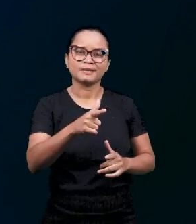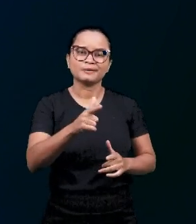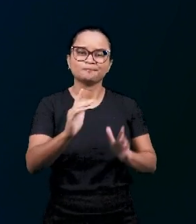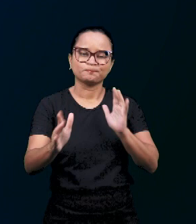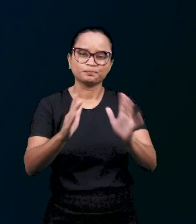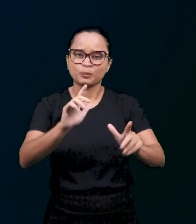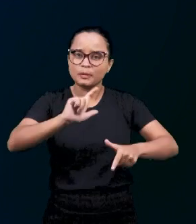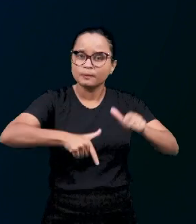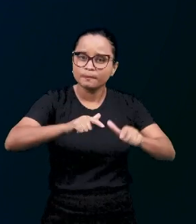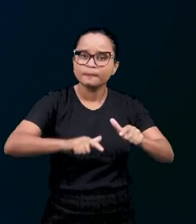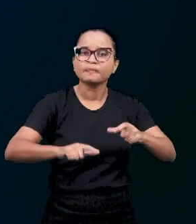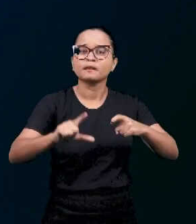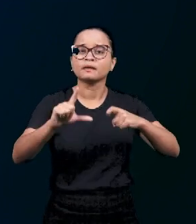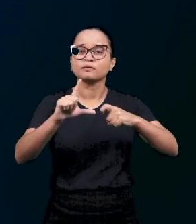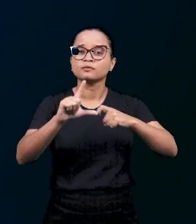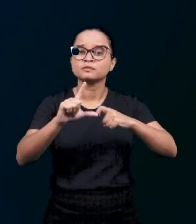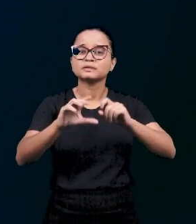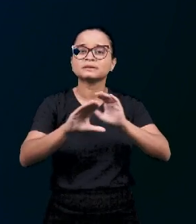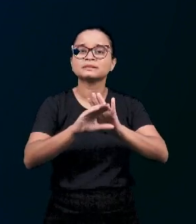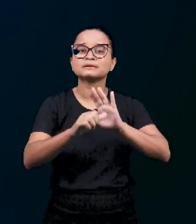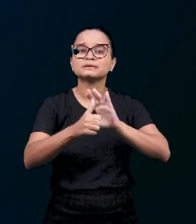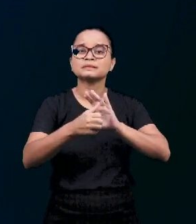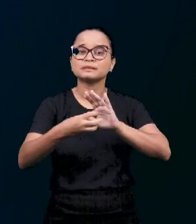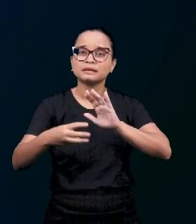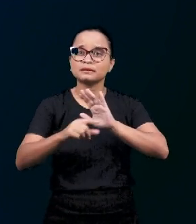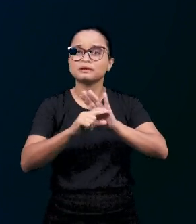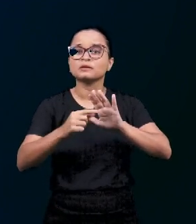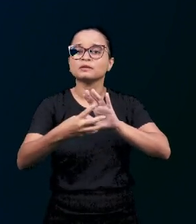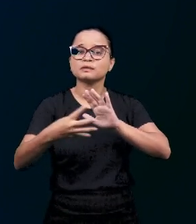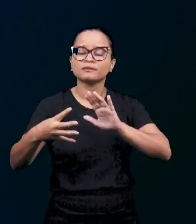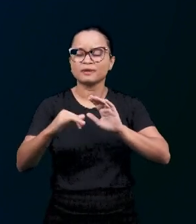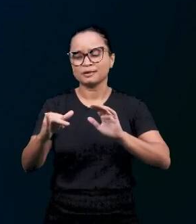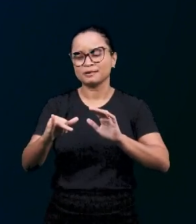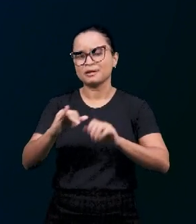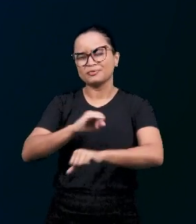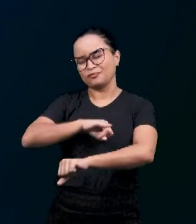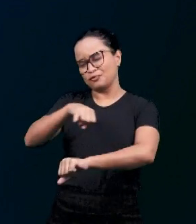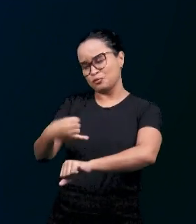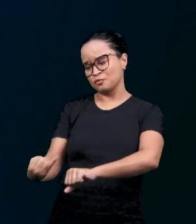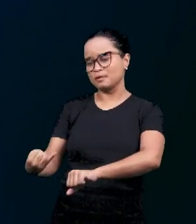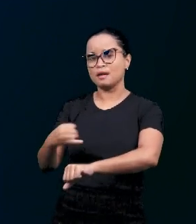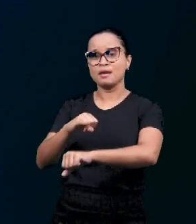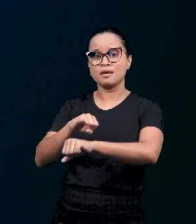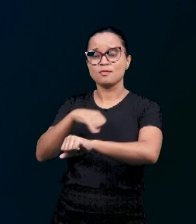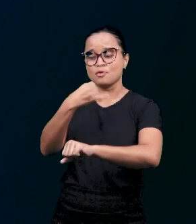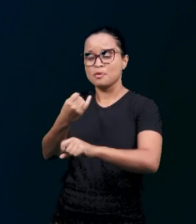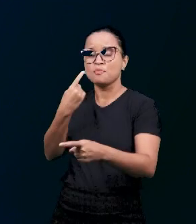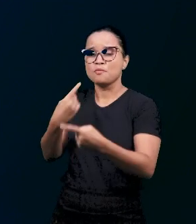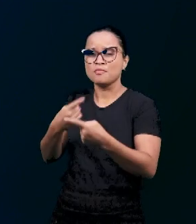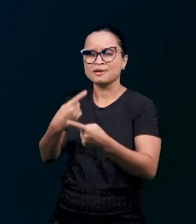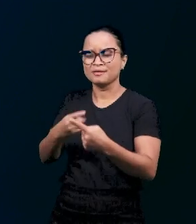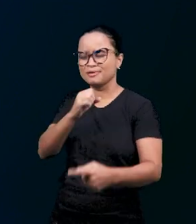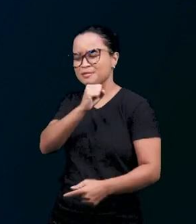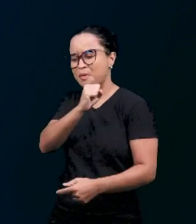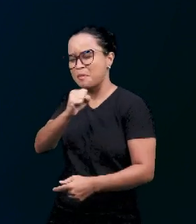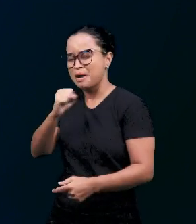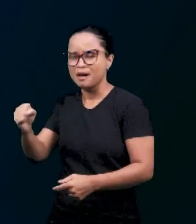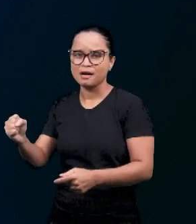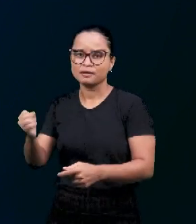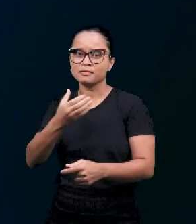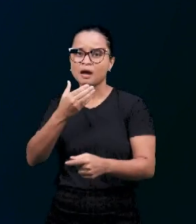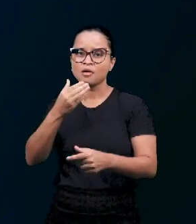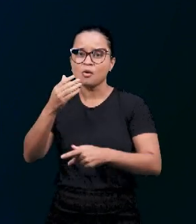d'Israël. En Luc 3, 34. Jérusalem, Jérusalem, qui tue les prophètes